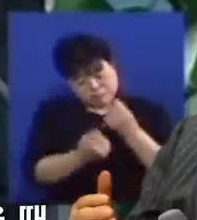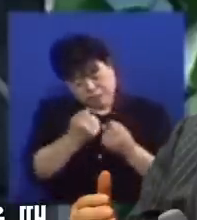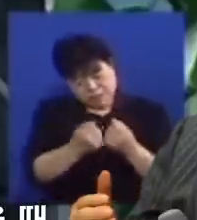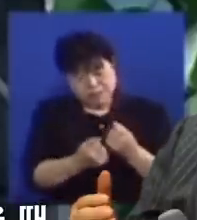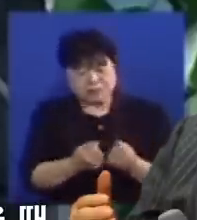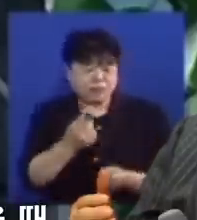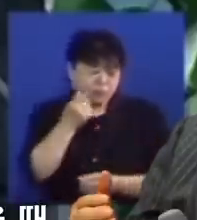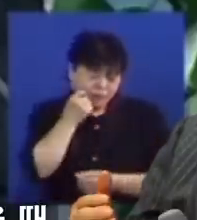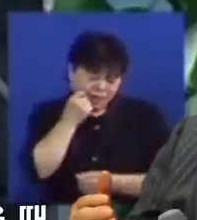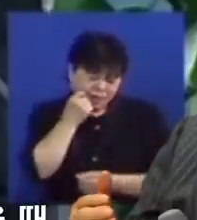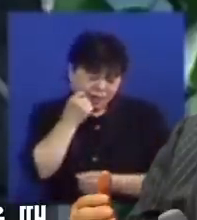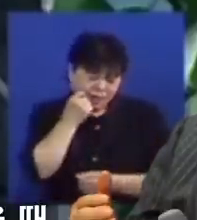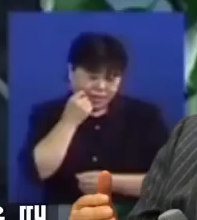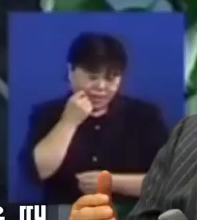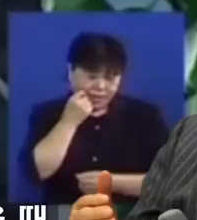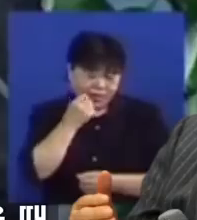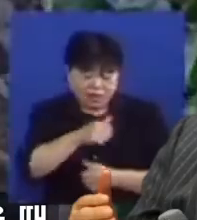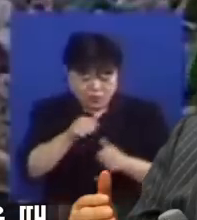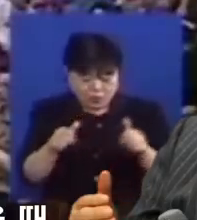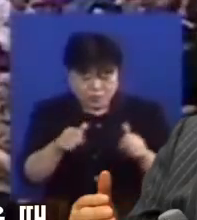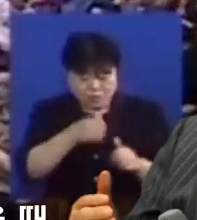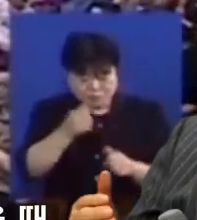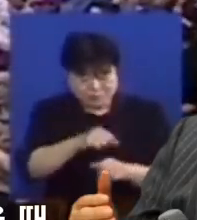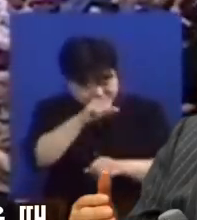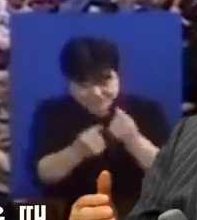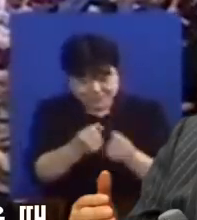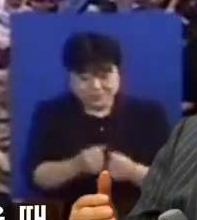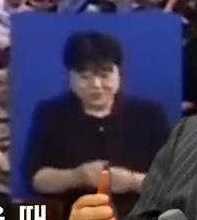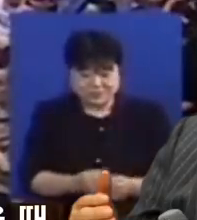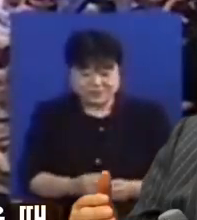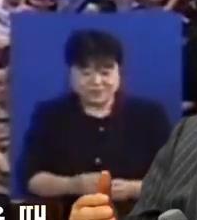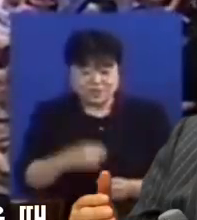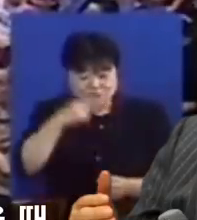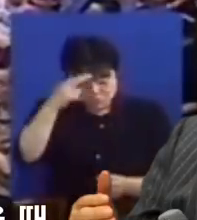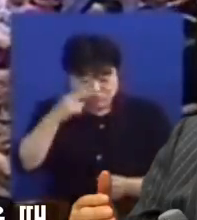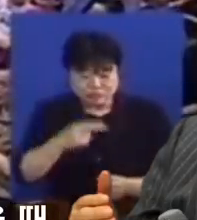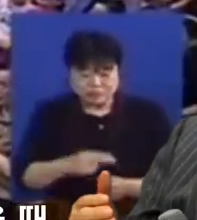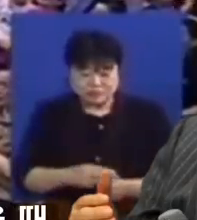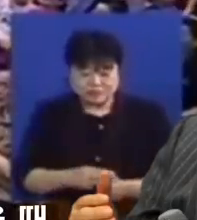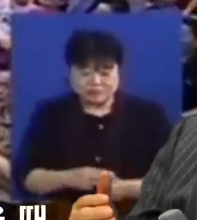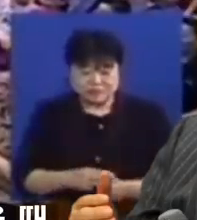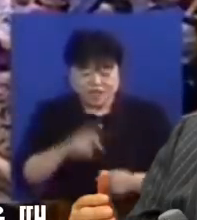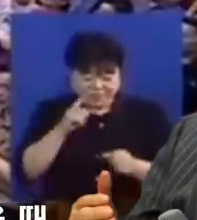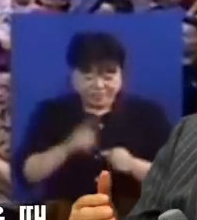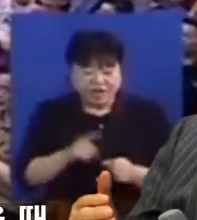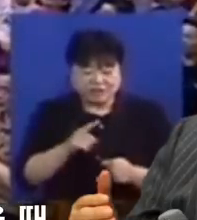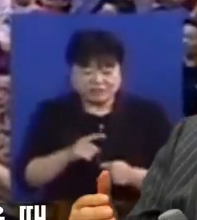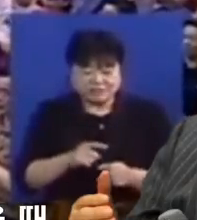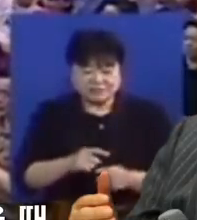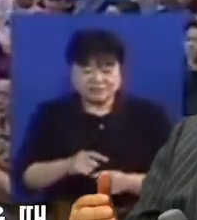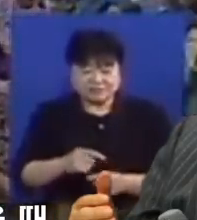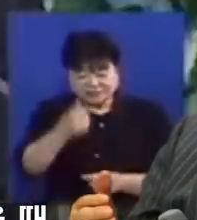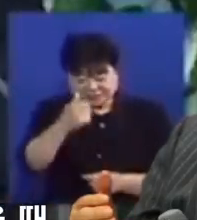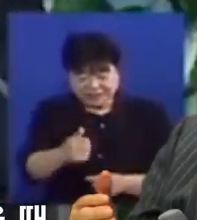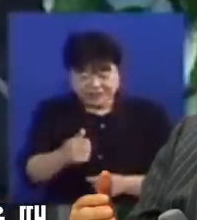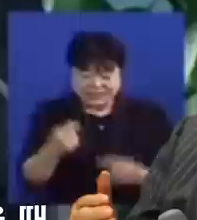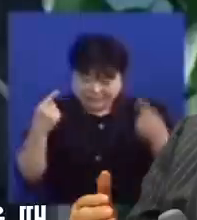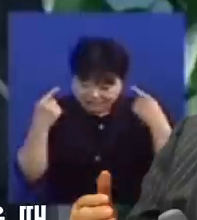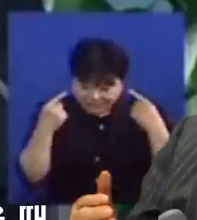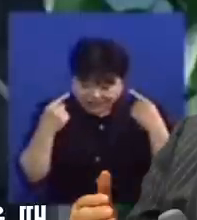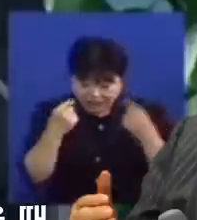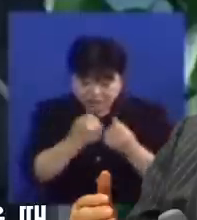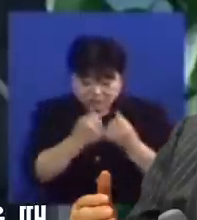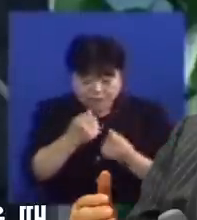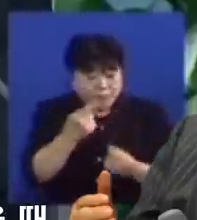해석을 못하는데 당신은 꿈을 잘 해석한다는 말을 술장관을 통해서 들었으니 그 꿈을 해석할 수